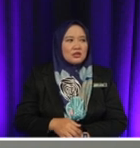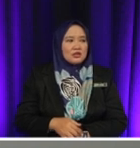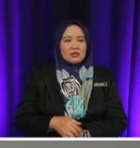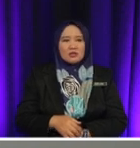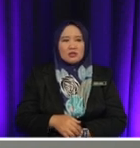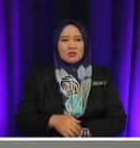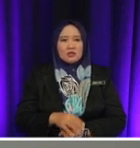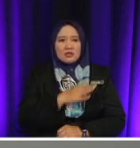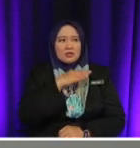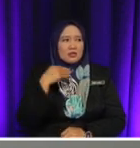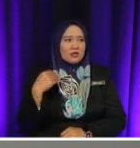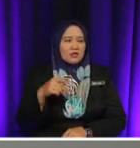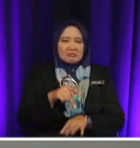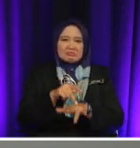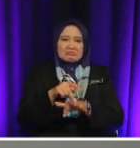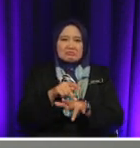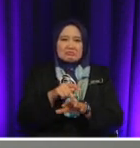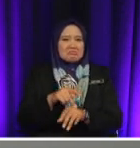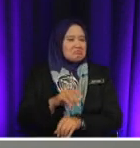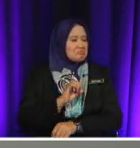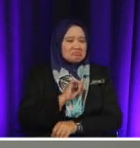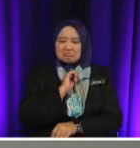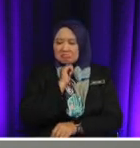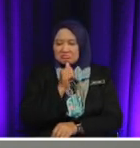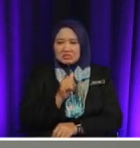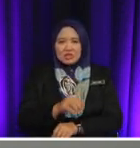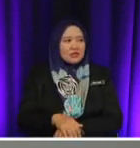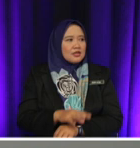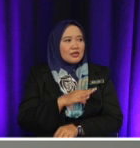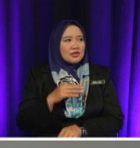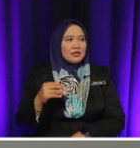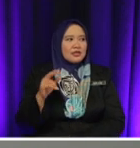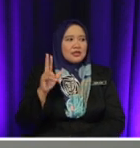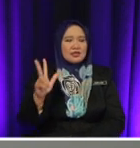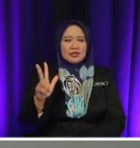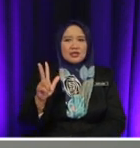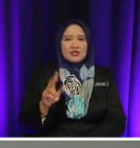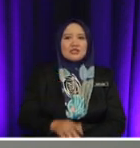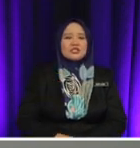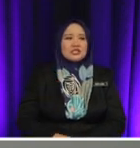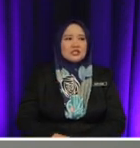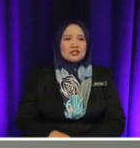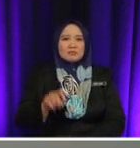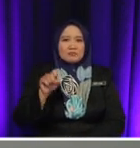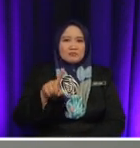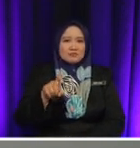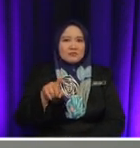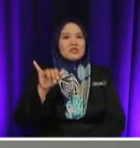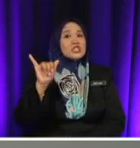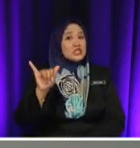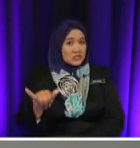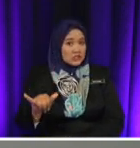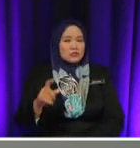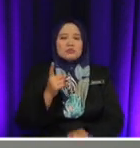tanda jawapan kedua pun kita tidak tanda untuk I dan jawapan yang ketiga kita tandakan dengan Oke dinasihatkan kepada